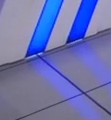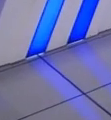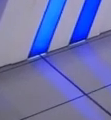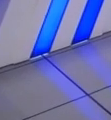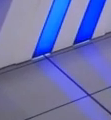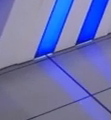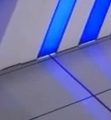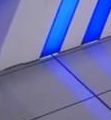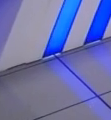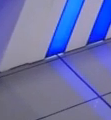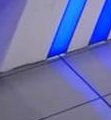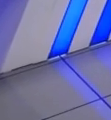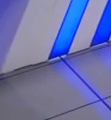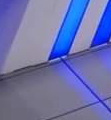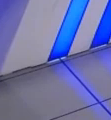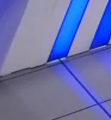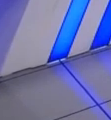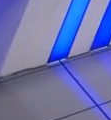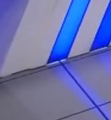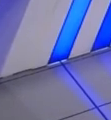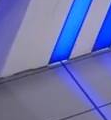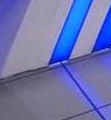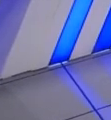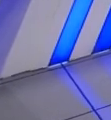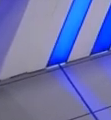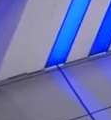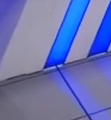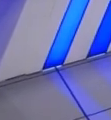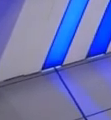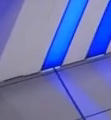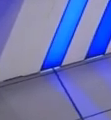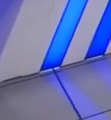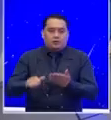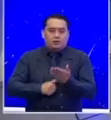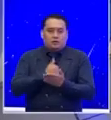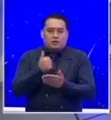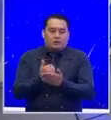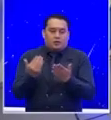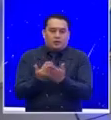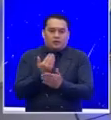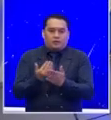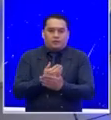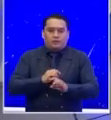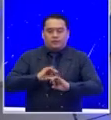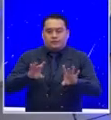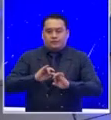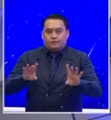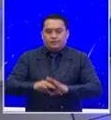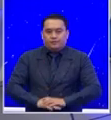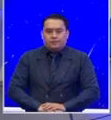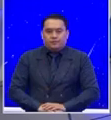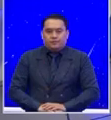Добрый вечер, в эфире телеканала ЖТСУ «Время новостей». С вами Азат Жумаханов, и сурдоперевод обеспечивает Марат Жумабеков. Смотрите